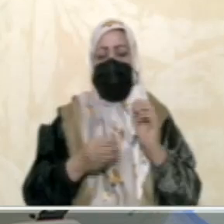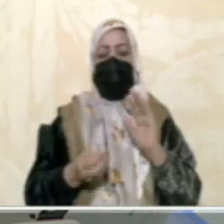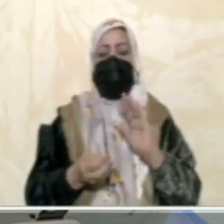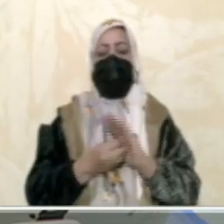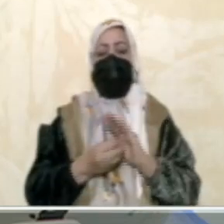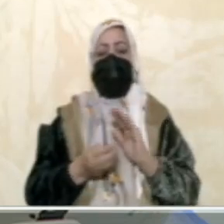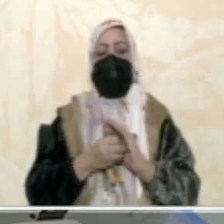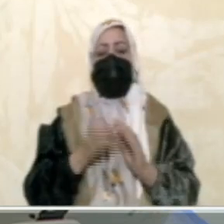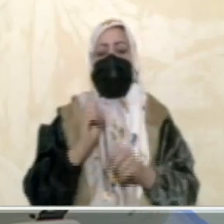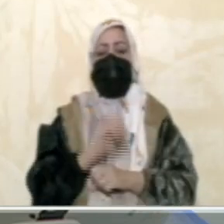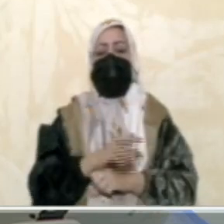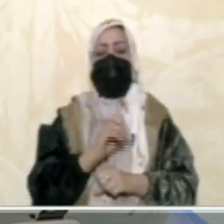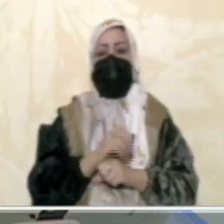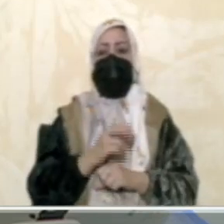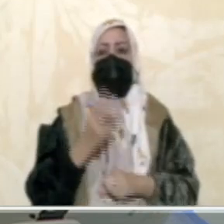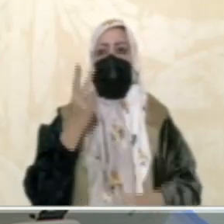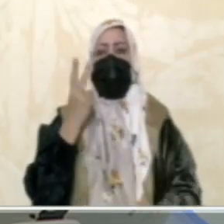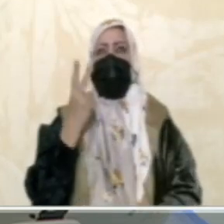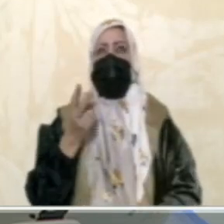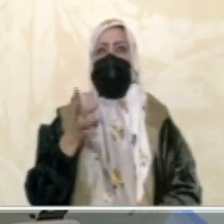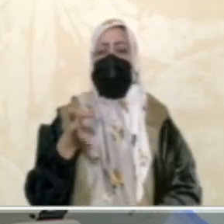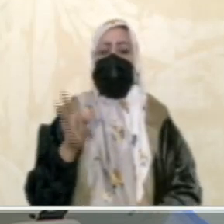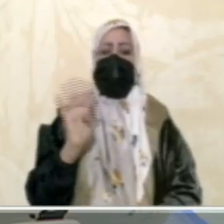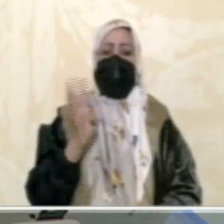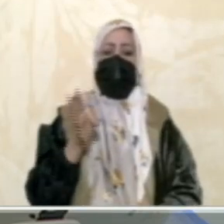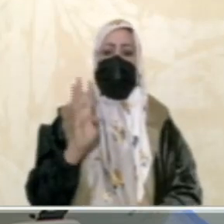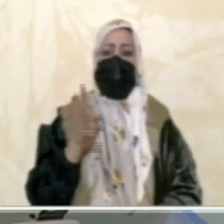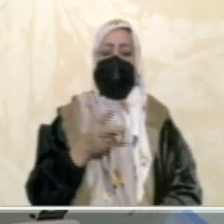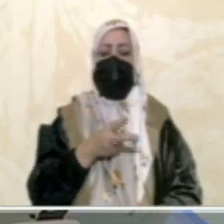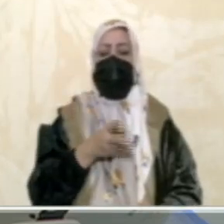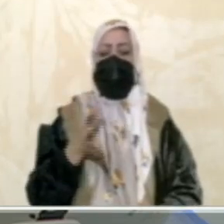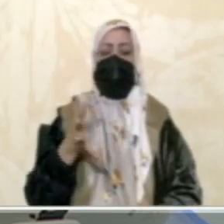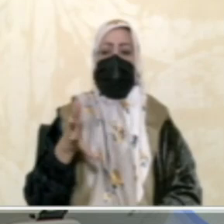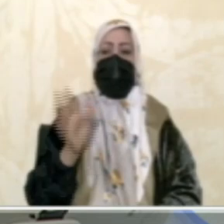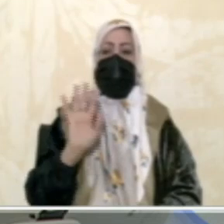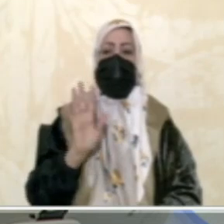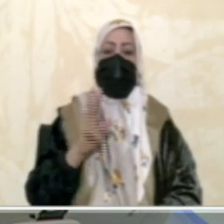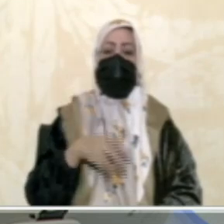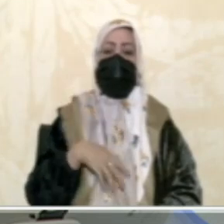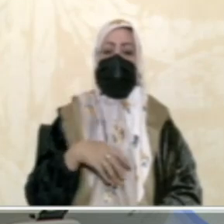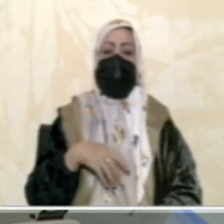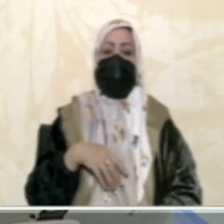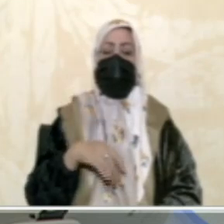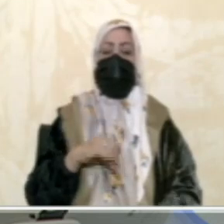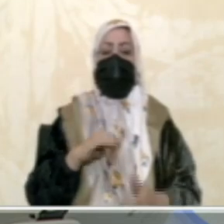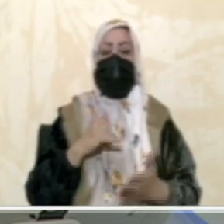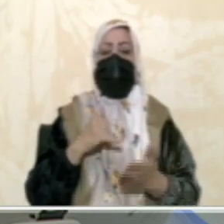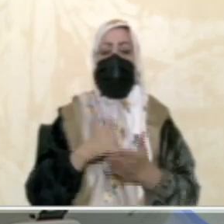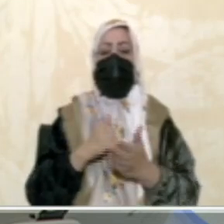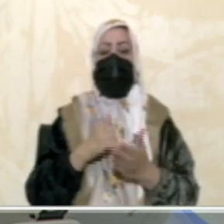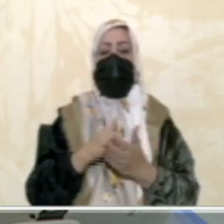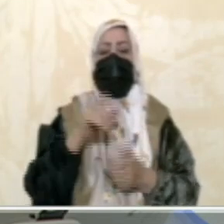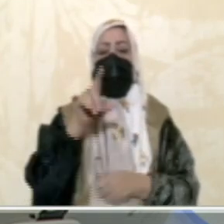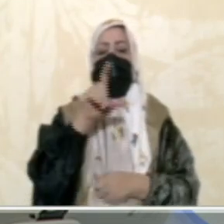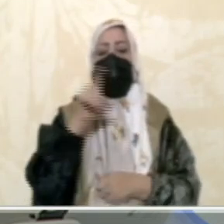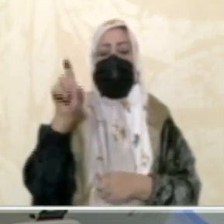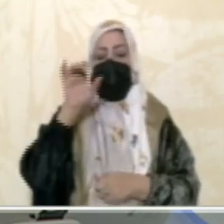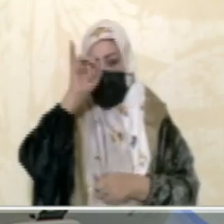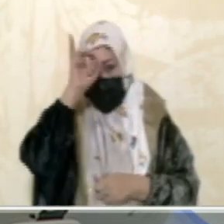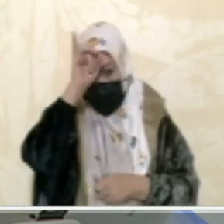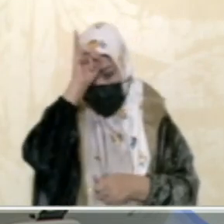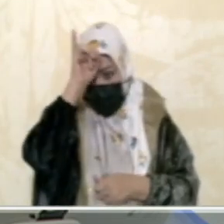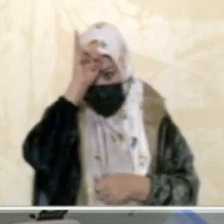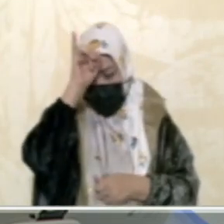و 2015 كان يدرس في كليه العلوم الشرعيه بمسلاته كان عمره انذاك